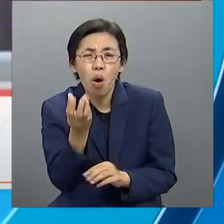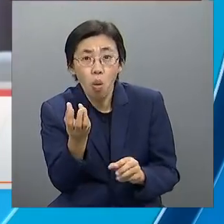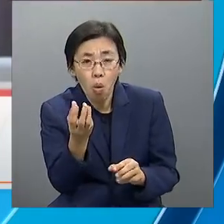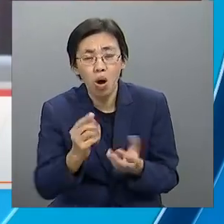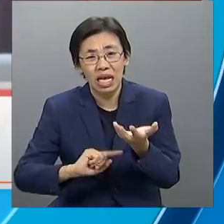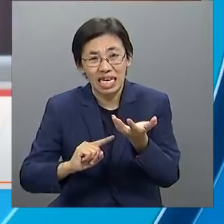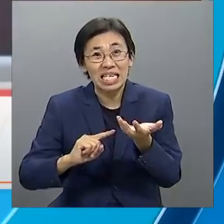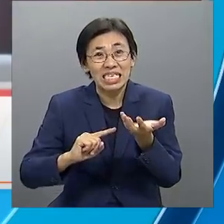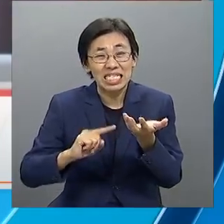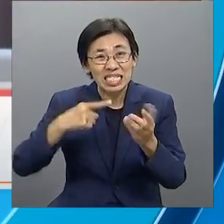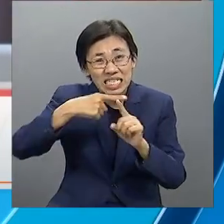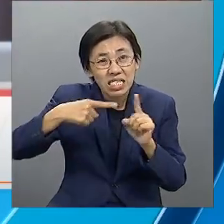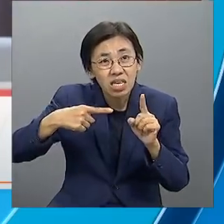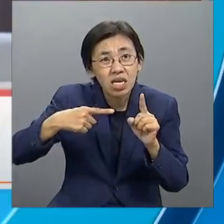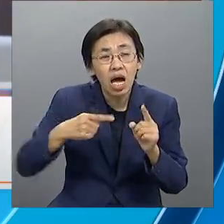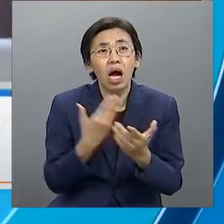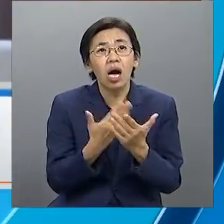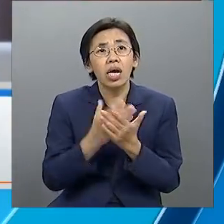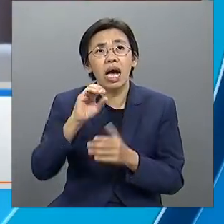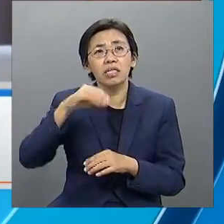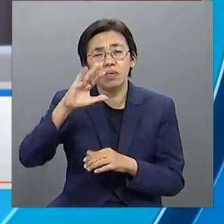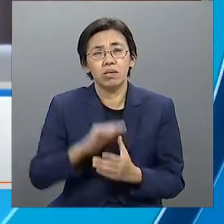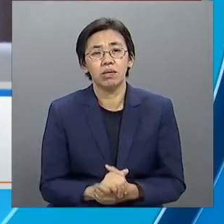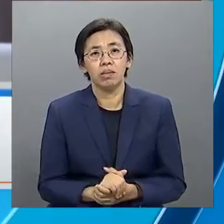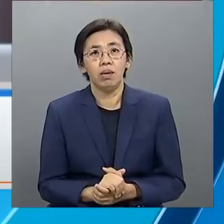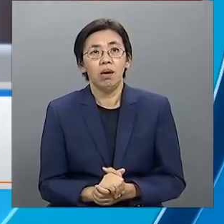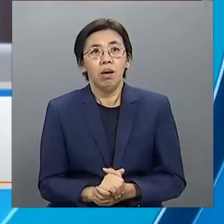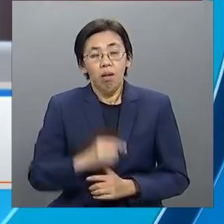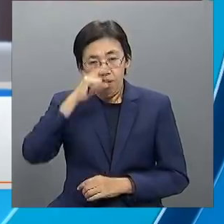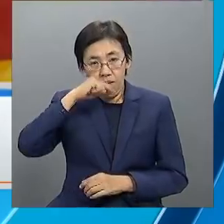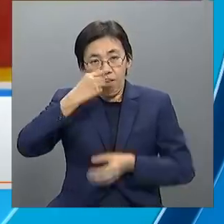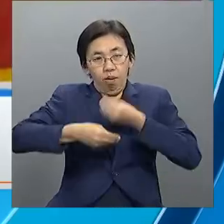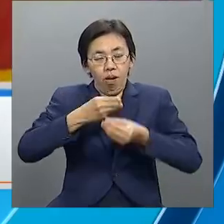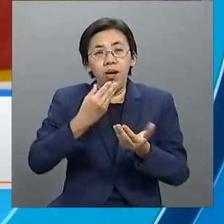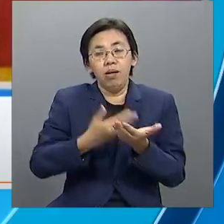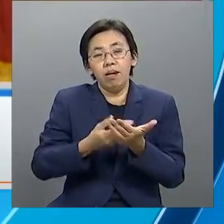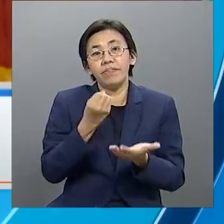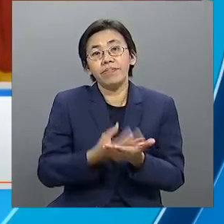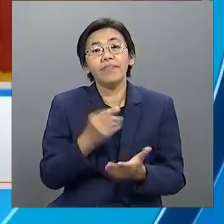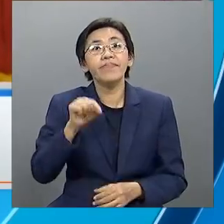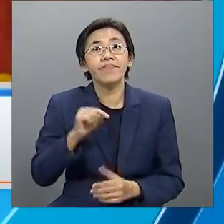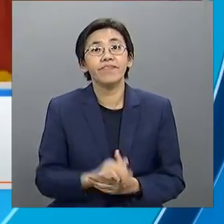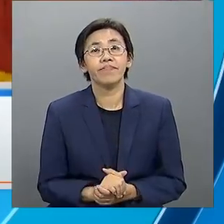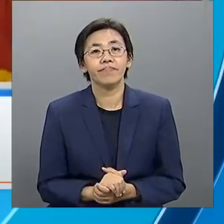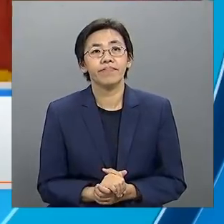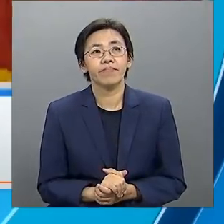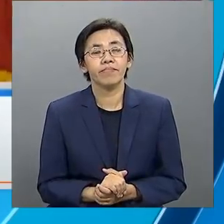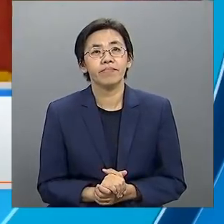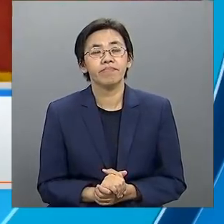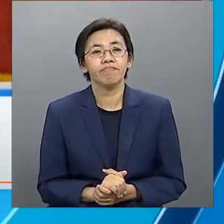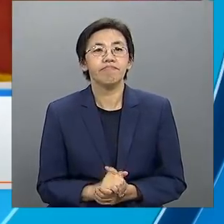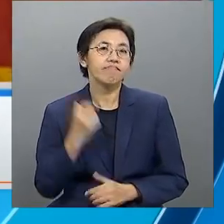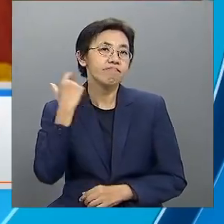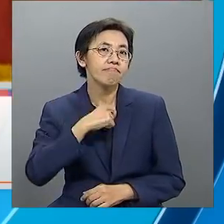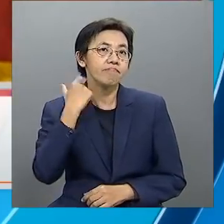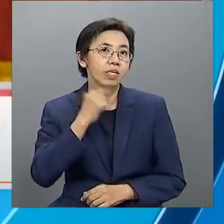าณสัก40-50 บาท ครึ่งกิโลบ้านเรานี่คือแพงมากเลยนะ บ้านเราแพ็คนึงเป็นร้อยเลยนะ ใช่ค่ะหรือว่าอย่างไปที่ฮ่องกงนะคะคุณผู้ชมเคย